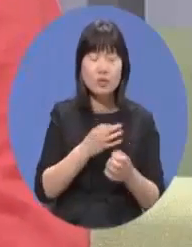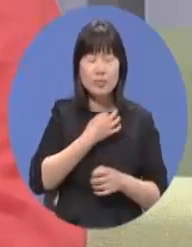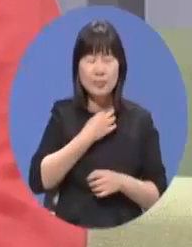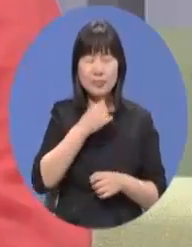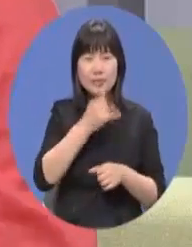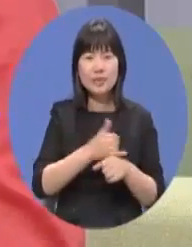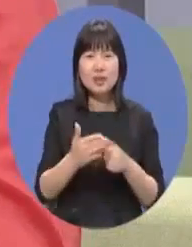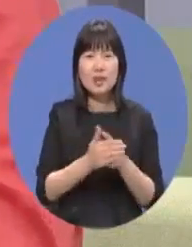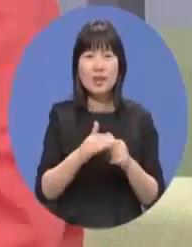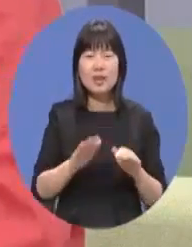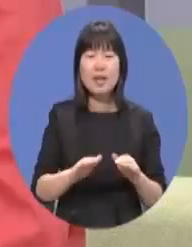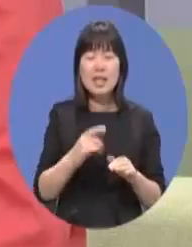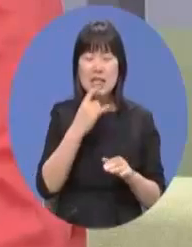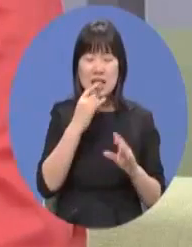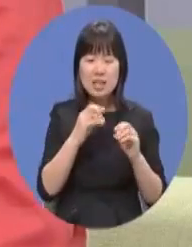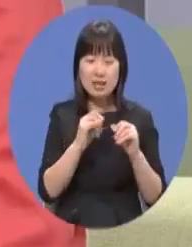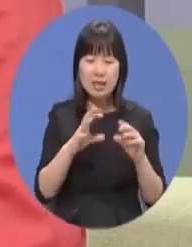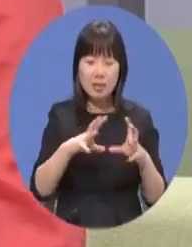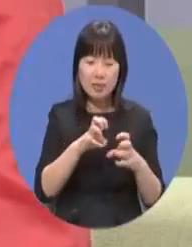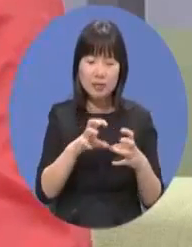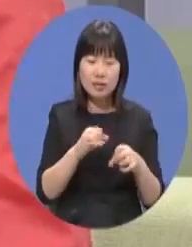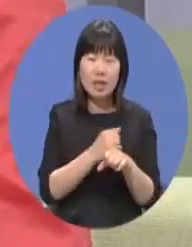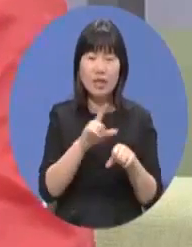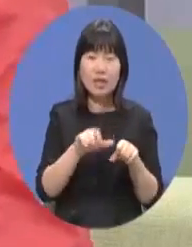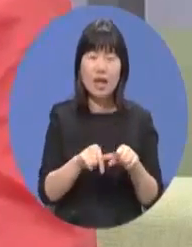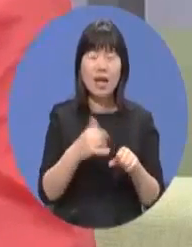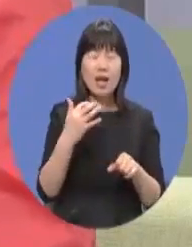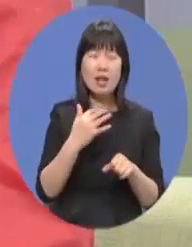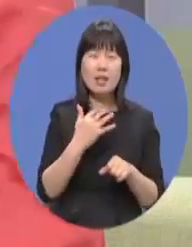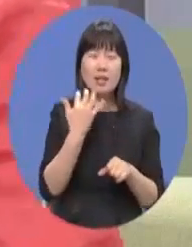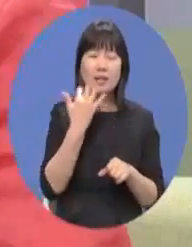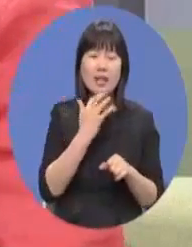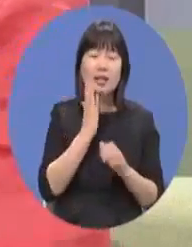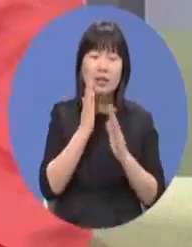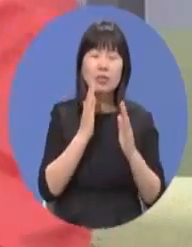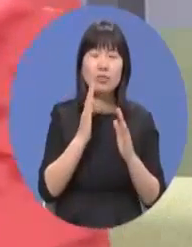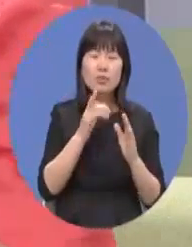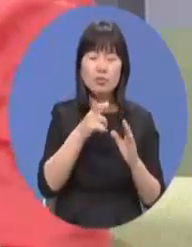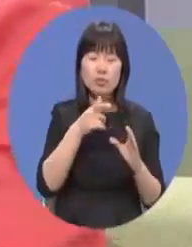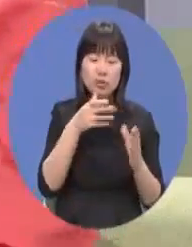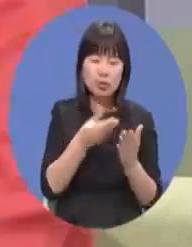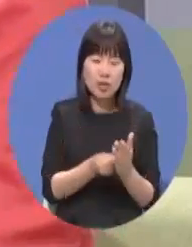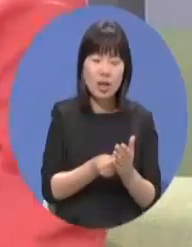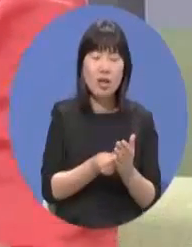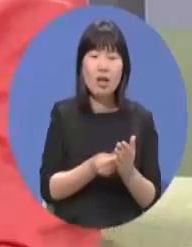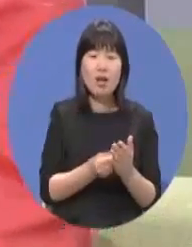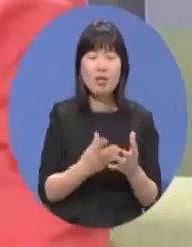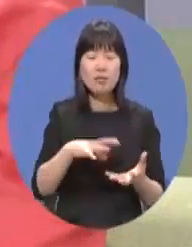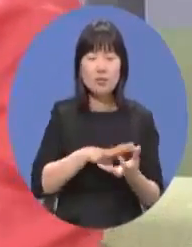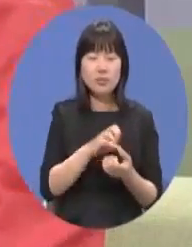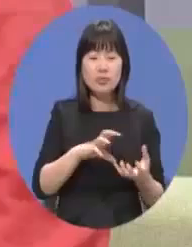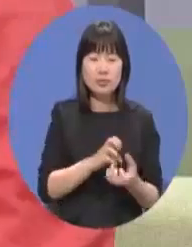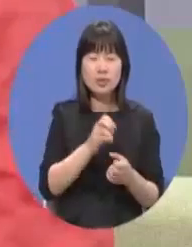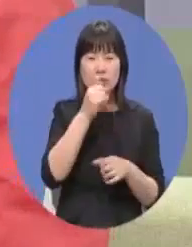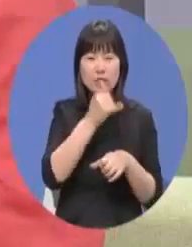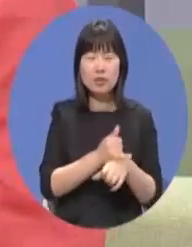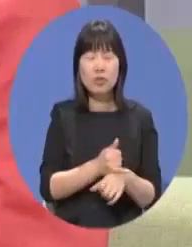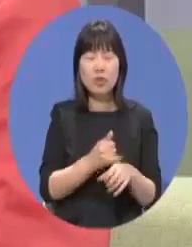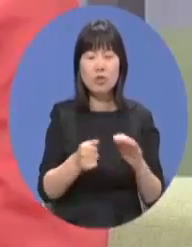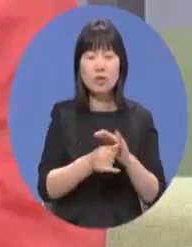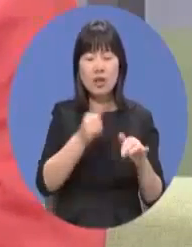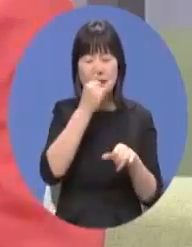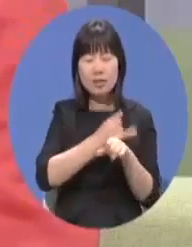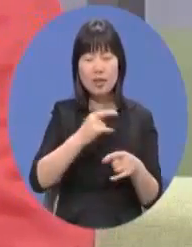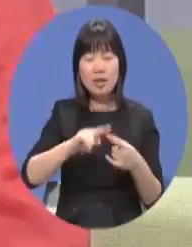그럼요. 차라리 밀가루 반죽에 컬러 물감을 섞어서 막 자기 마음대로 섞고 뭉치고 좀 위축돼